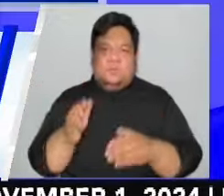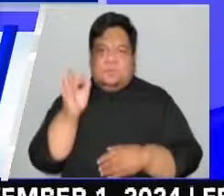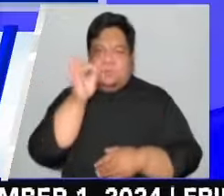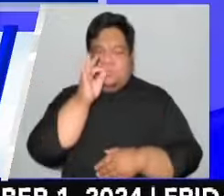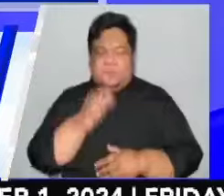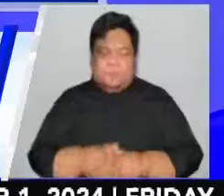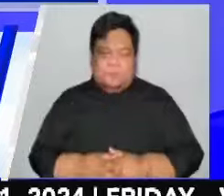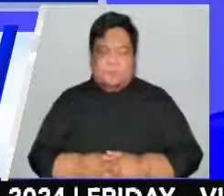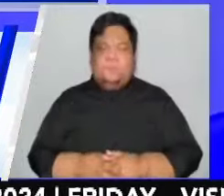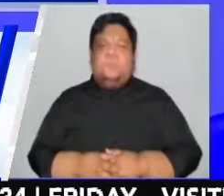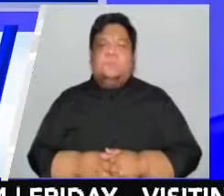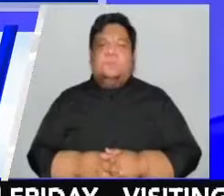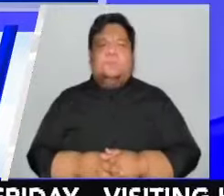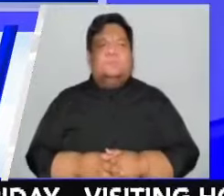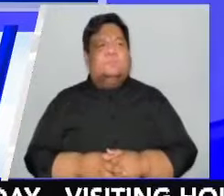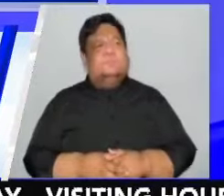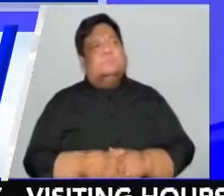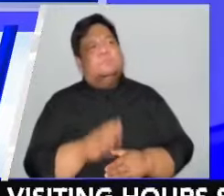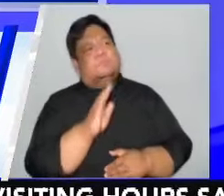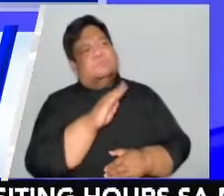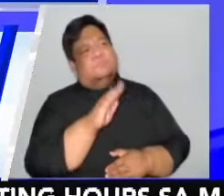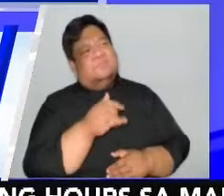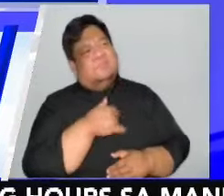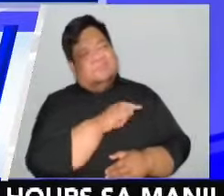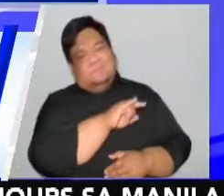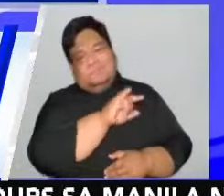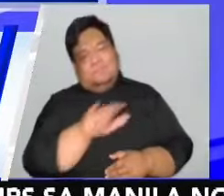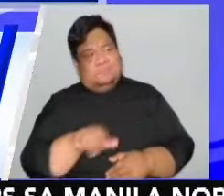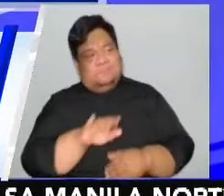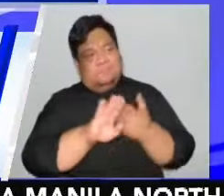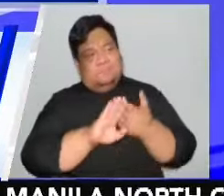mga kanseladong flights ba pabalik ng Pilipinas?